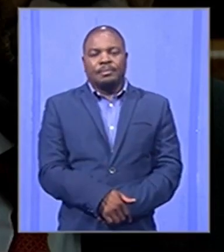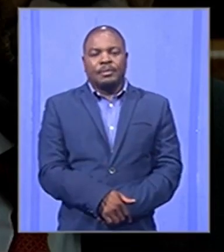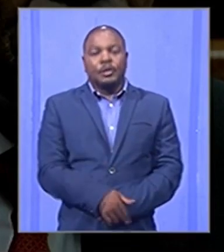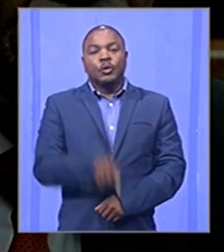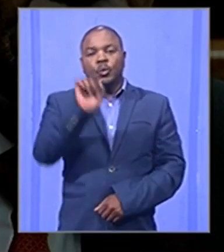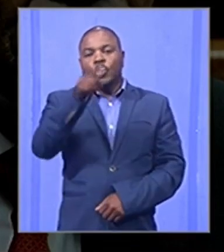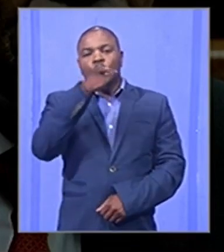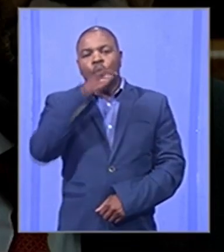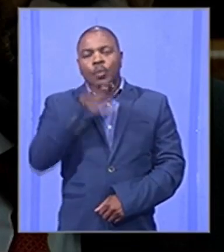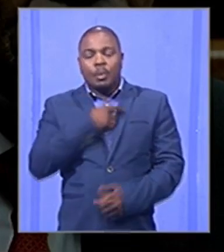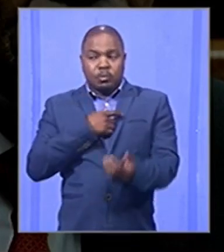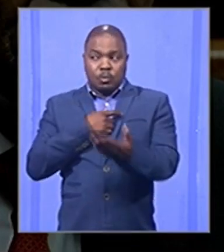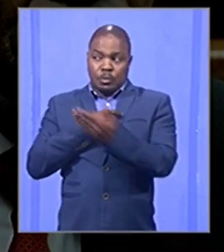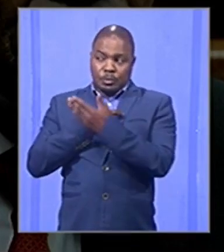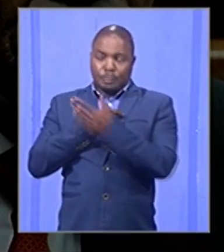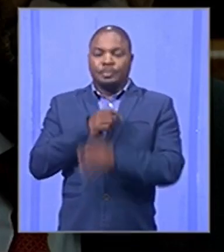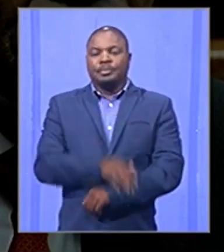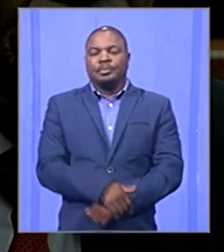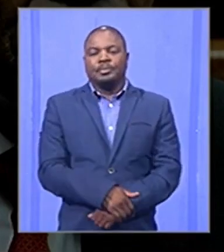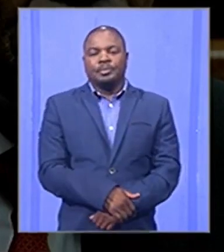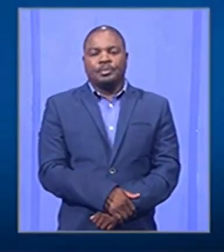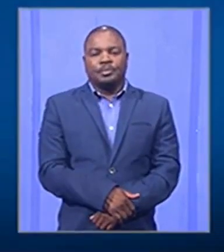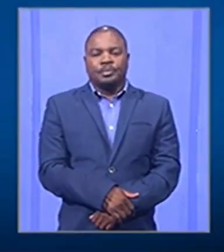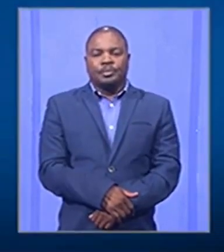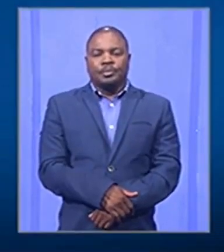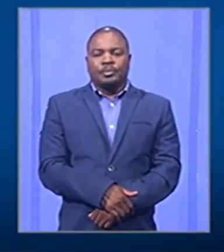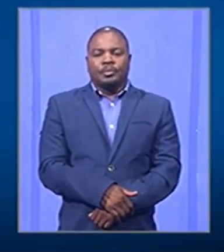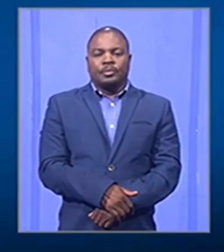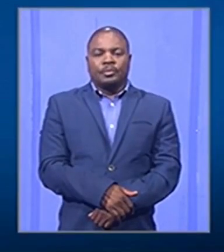Mme o tsibogile jaana.